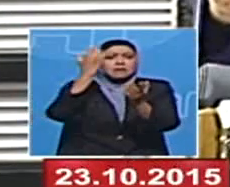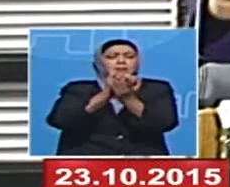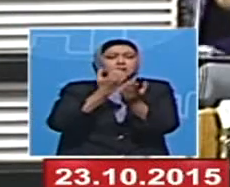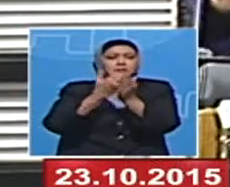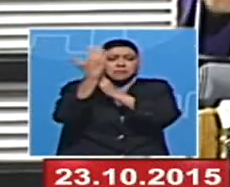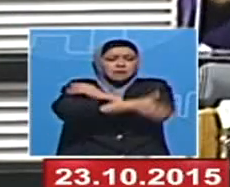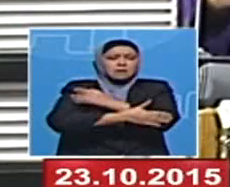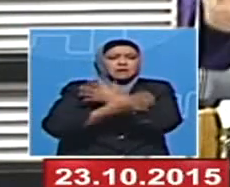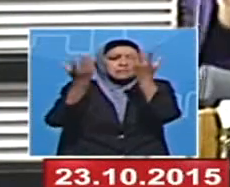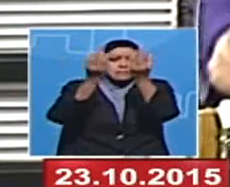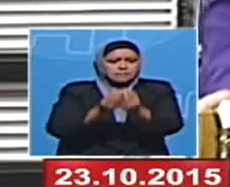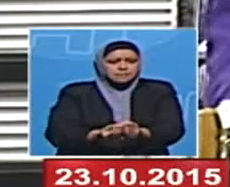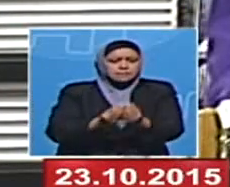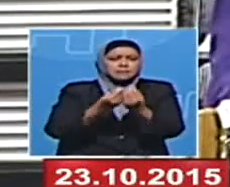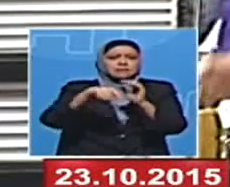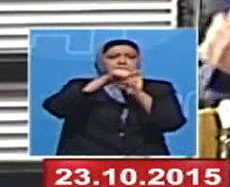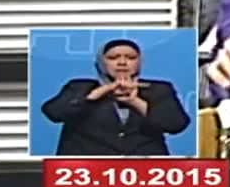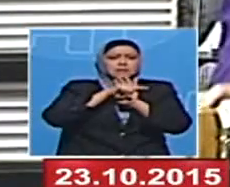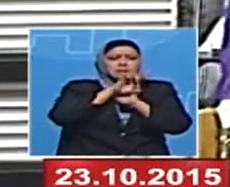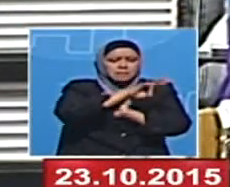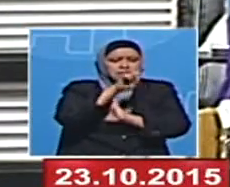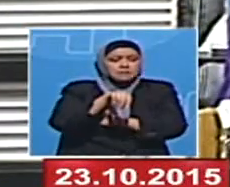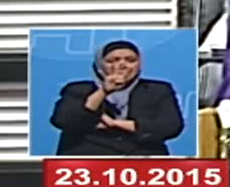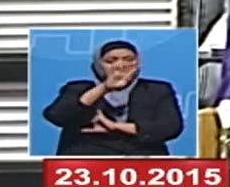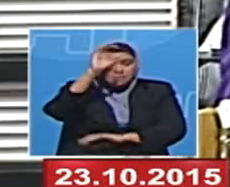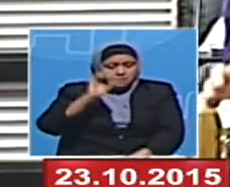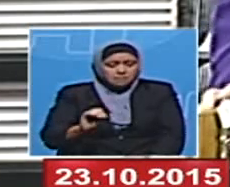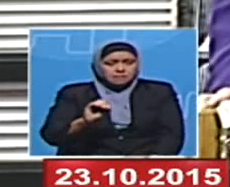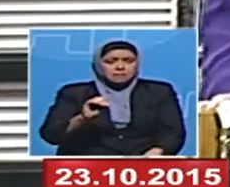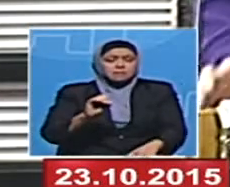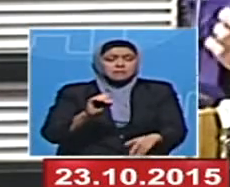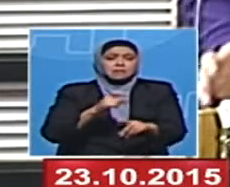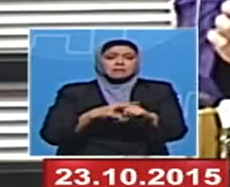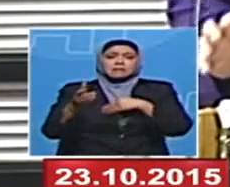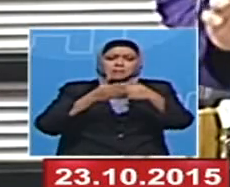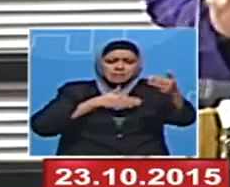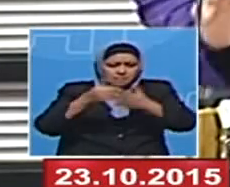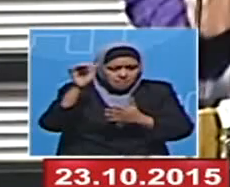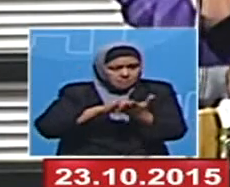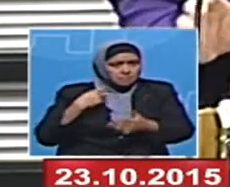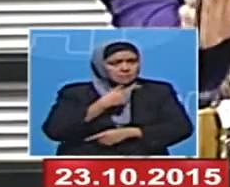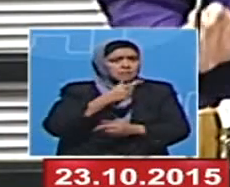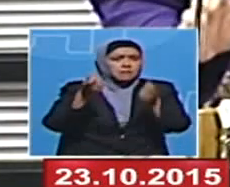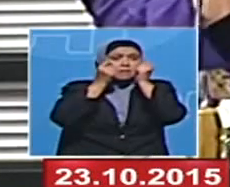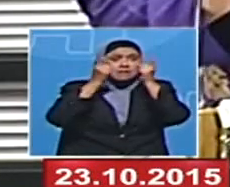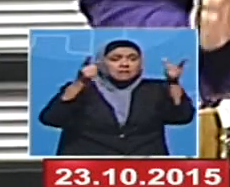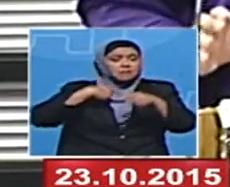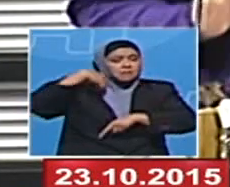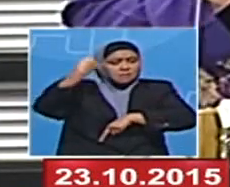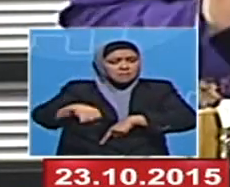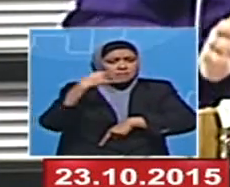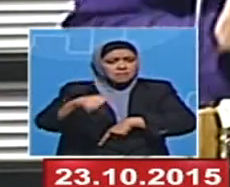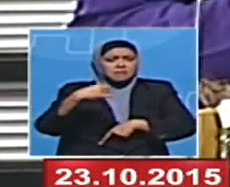ne- 7.4% sukup pun begitu kita sedar bahawa kita tidak dapat lari daripada